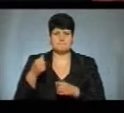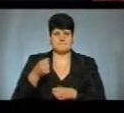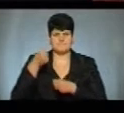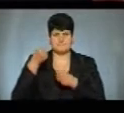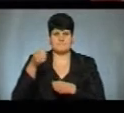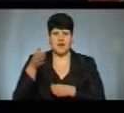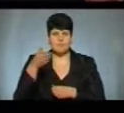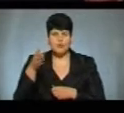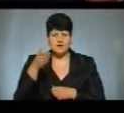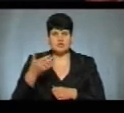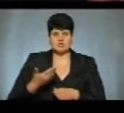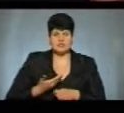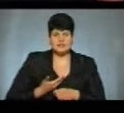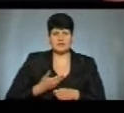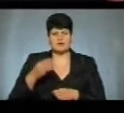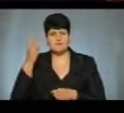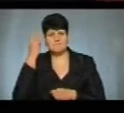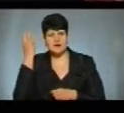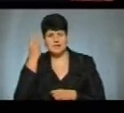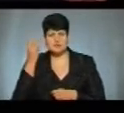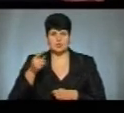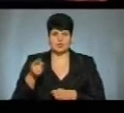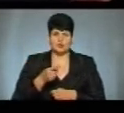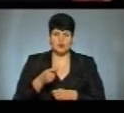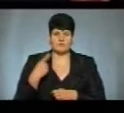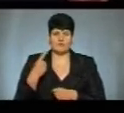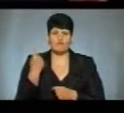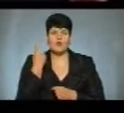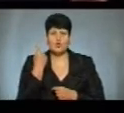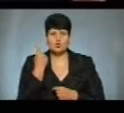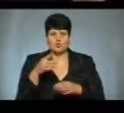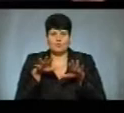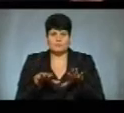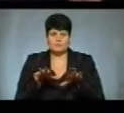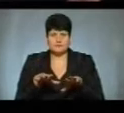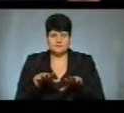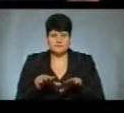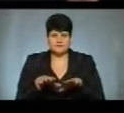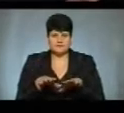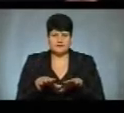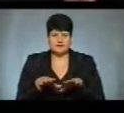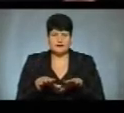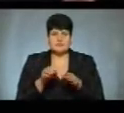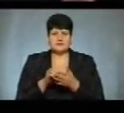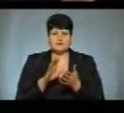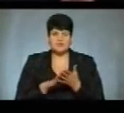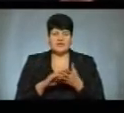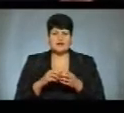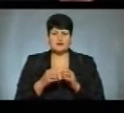прапорів жителями Хмельницької та Тернопільської областей в одній локації. зафіксовані